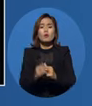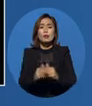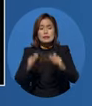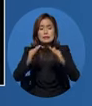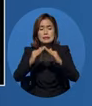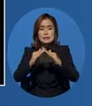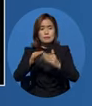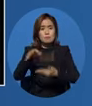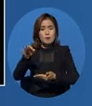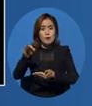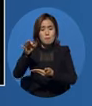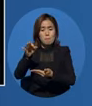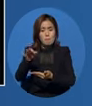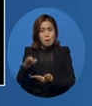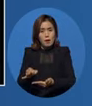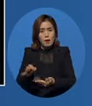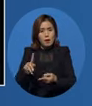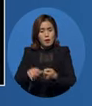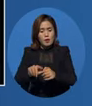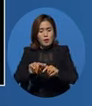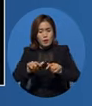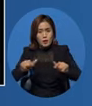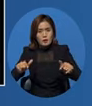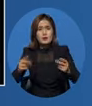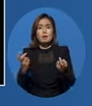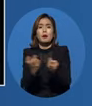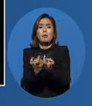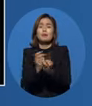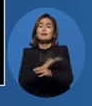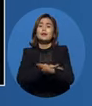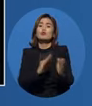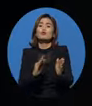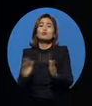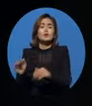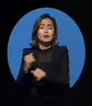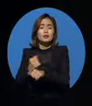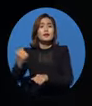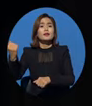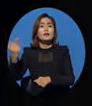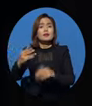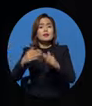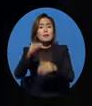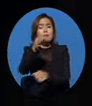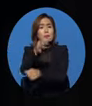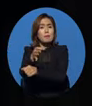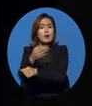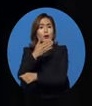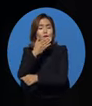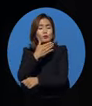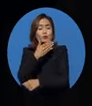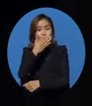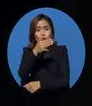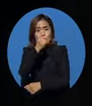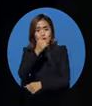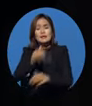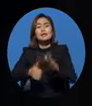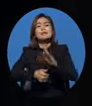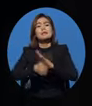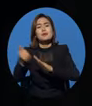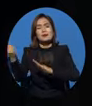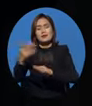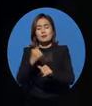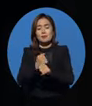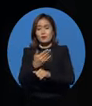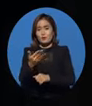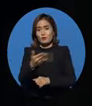집값 을 내리기 위한 여러가지 수단일 잘 만들어져서 다시 집을 가질 수 있는 희망의 사다리를 다시 놓아야